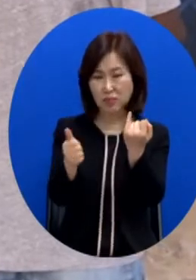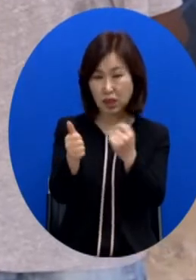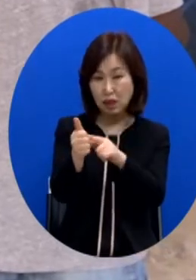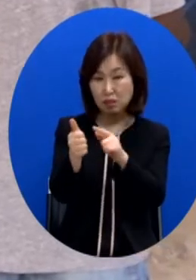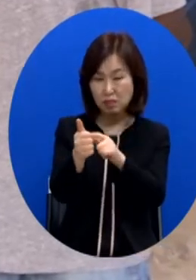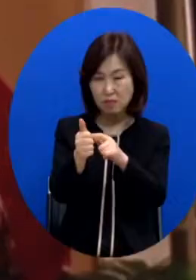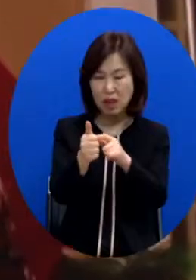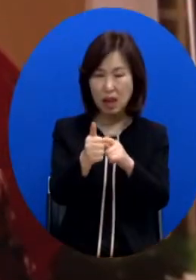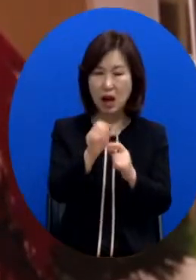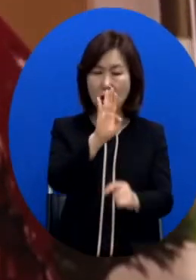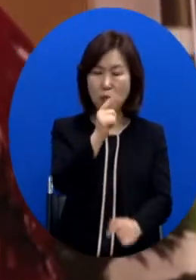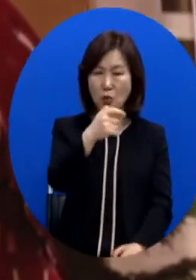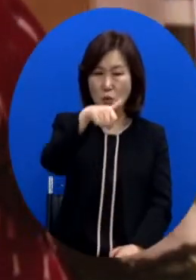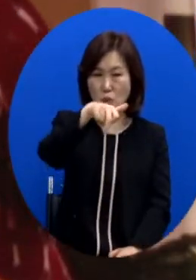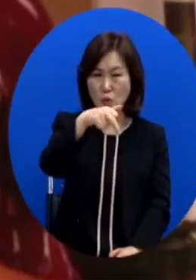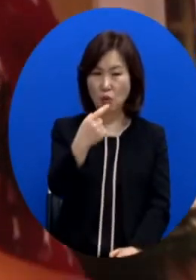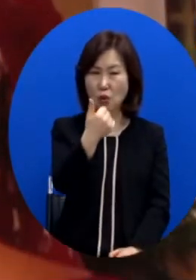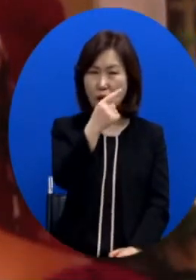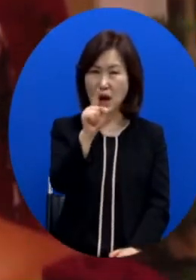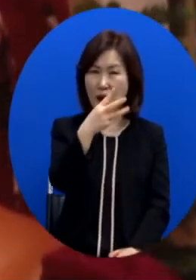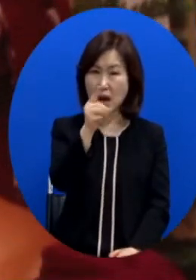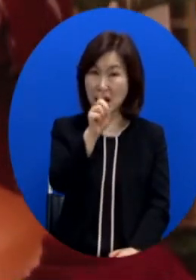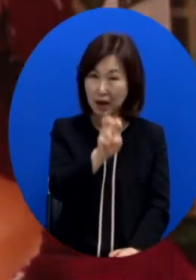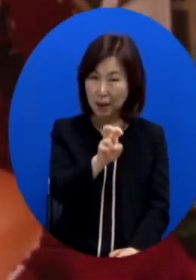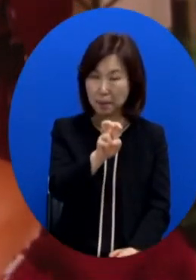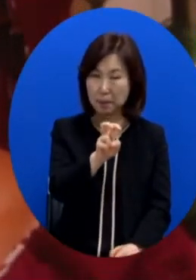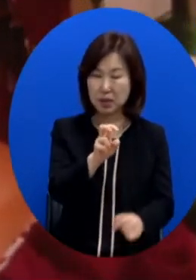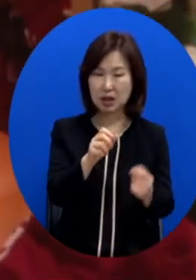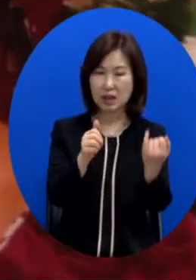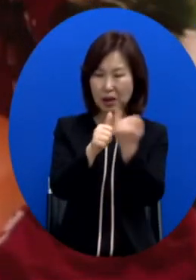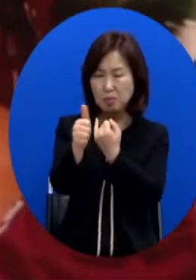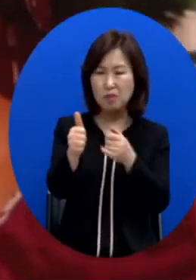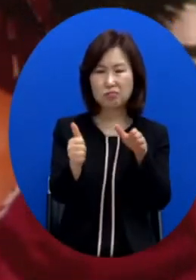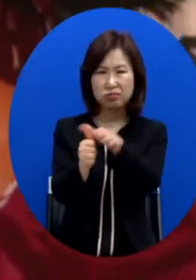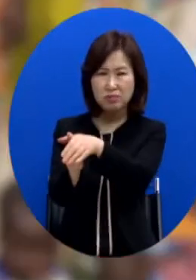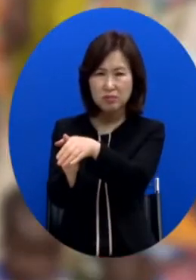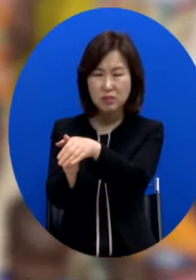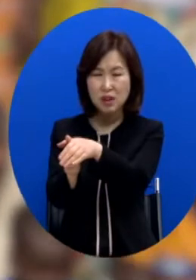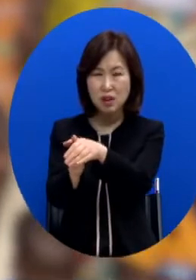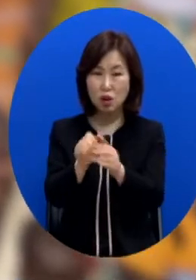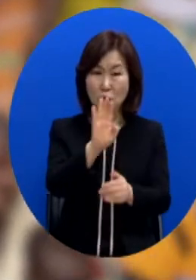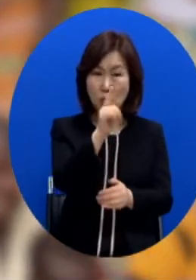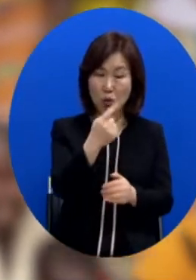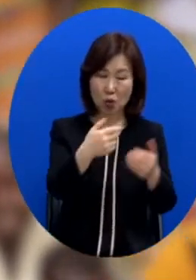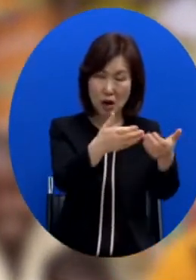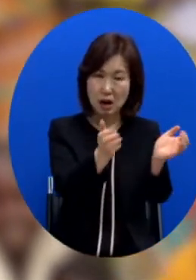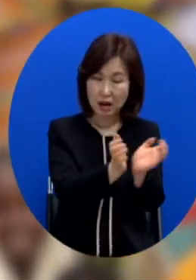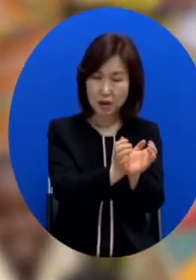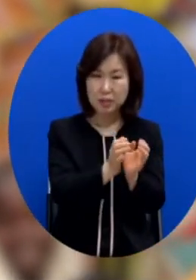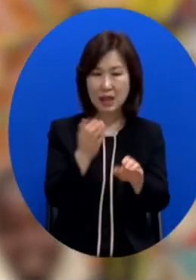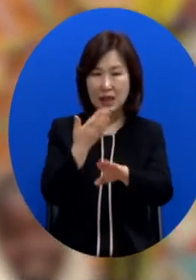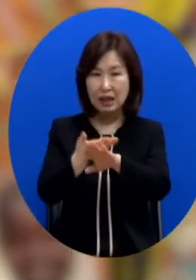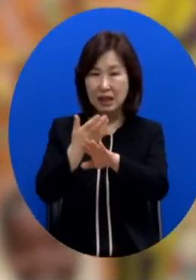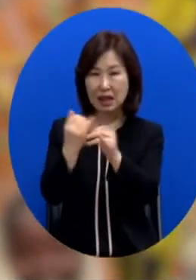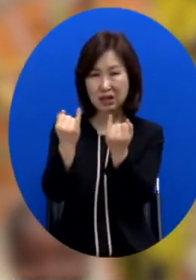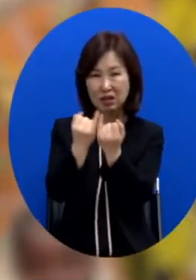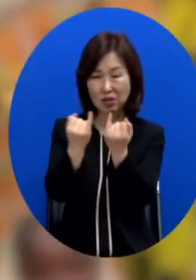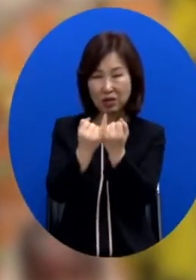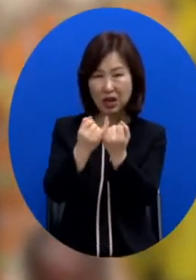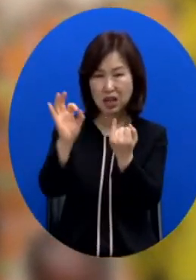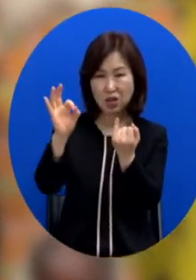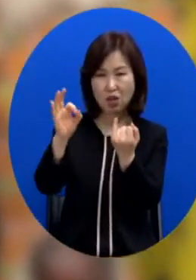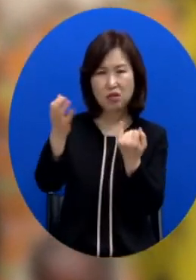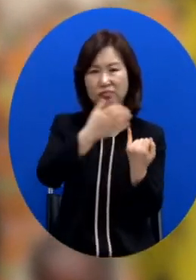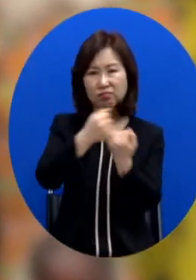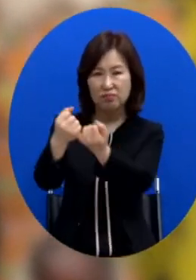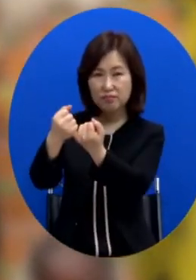테러 단체인 보코하람이 남편을 처형했기 때문입니다. 그리고 보코하람은 아미나와 다른 여성 10명을 납치하기도